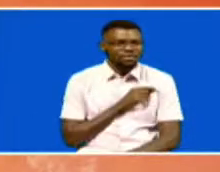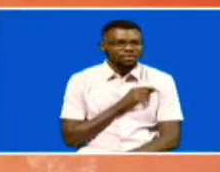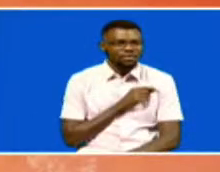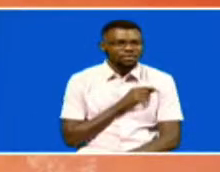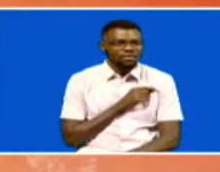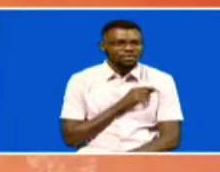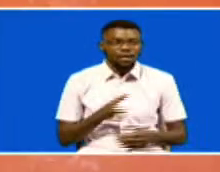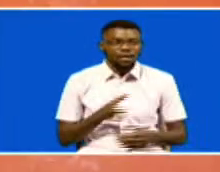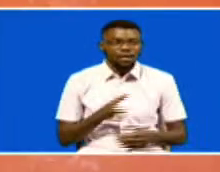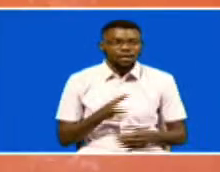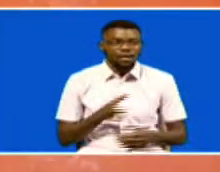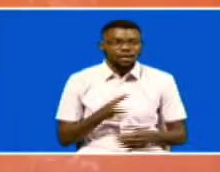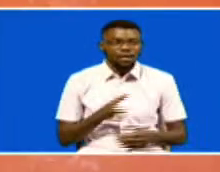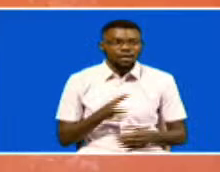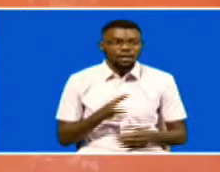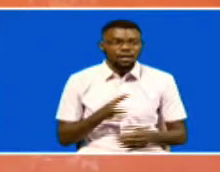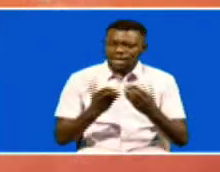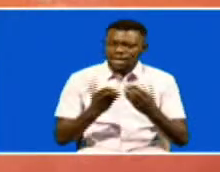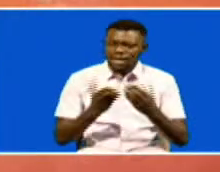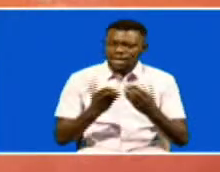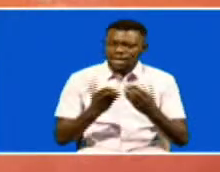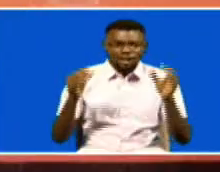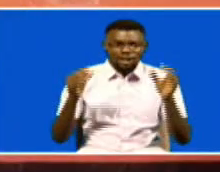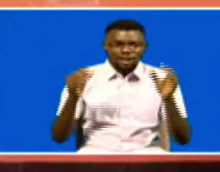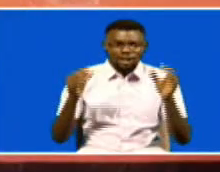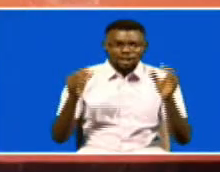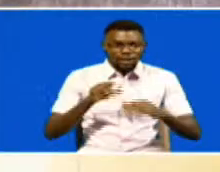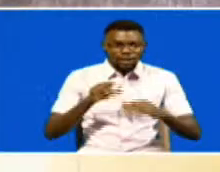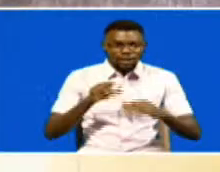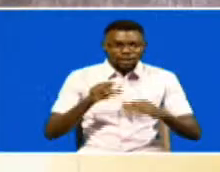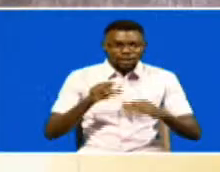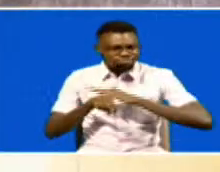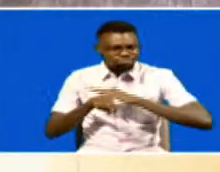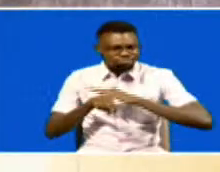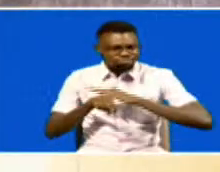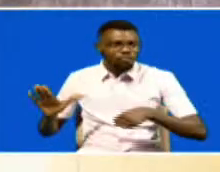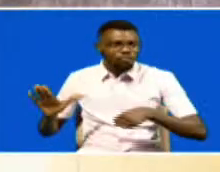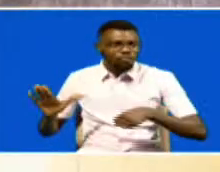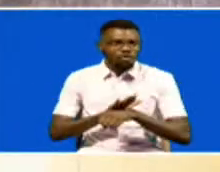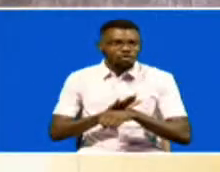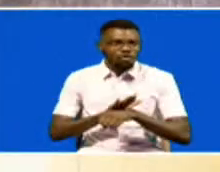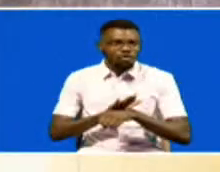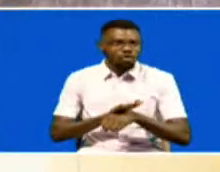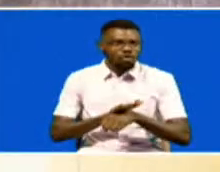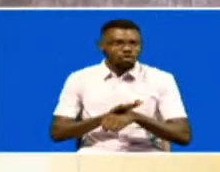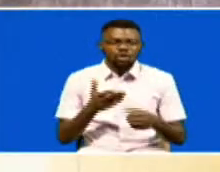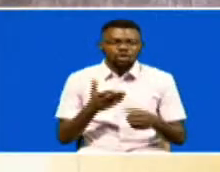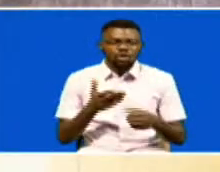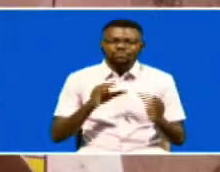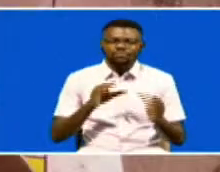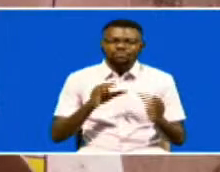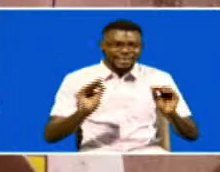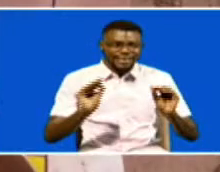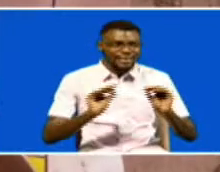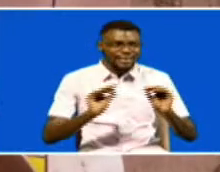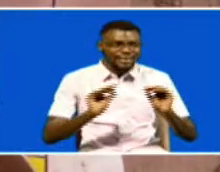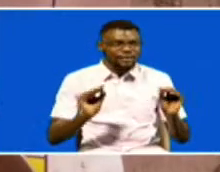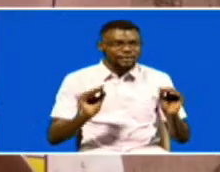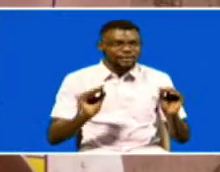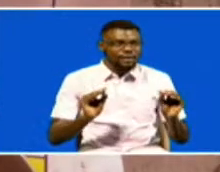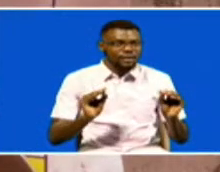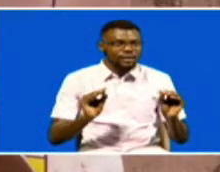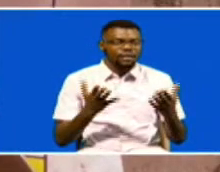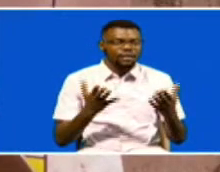Kwa kawaida, madarasa haya yangejaa wanafunzi ambao wanafika shuleni kukata kiu ya masomo. Sauti